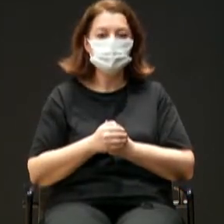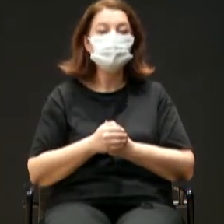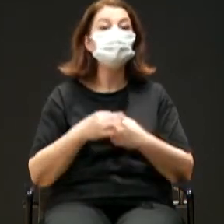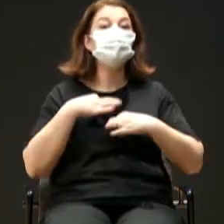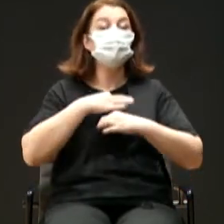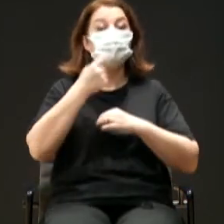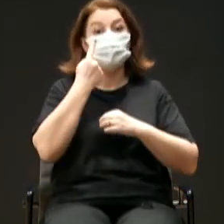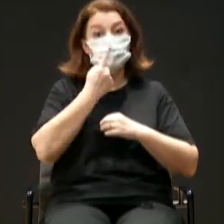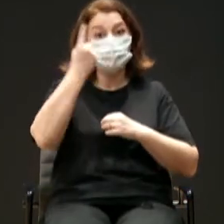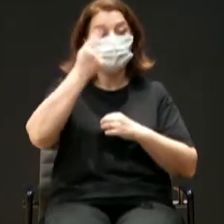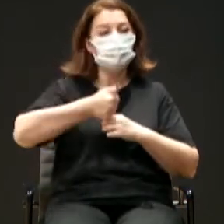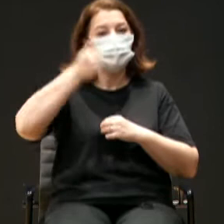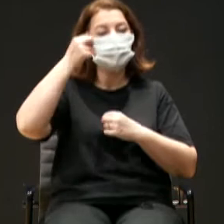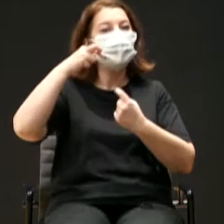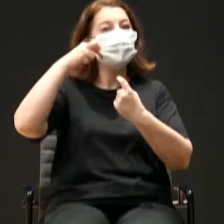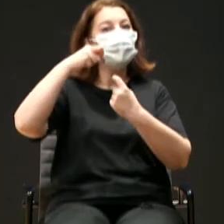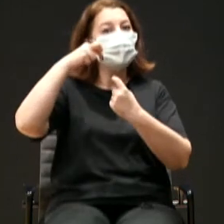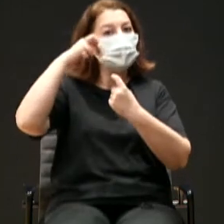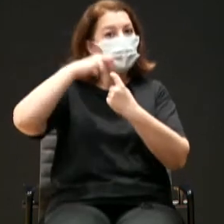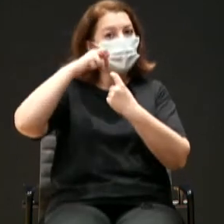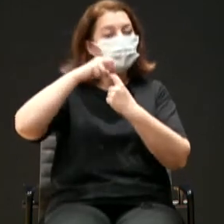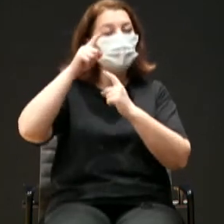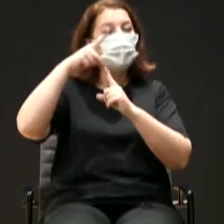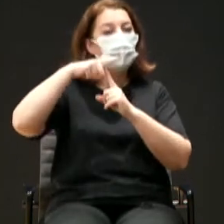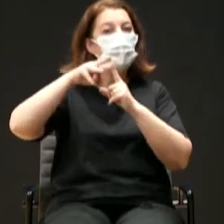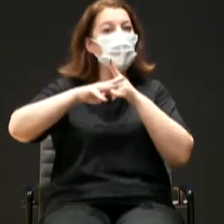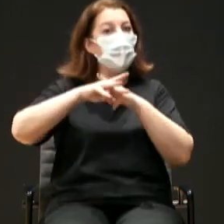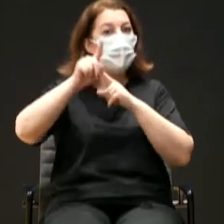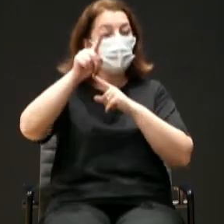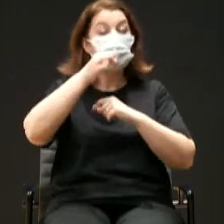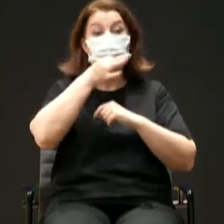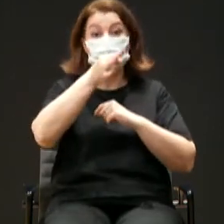Sayın Cumhurbaşkanımız Recep Tayyip Erdoğan'ın ifadeleriyle